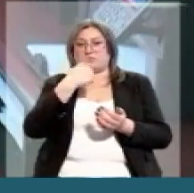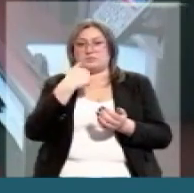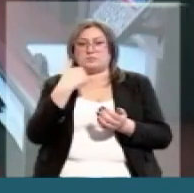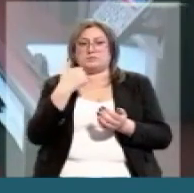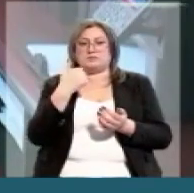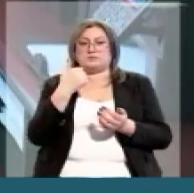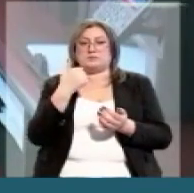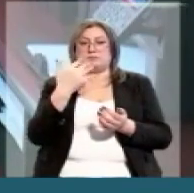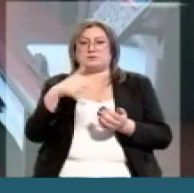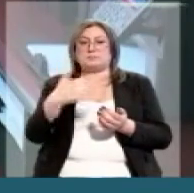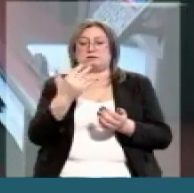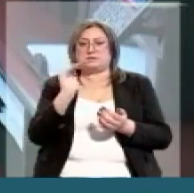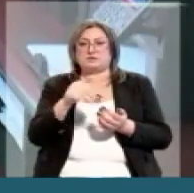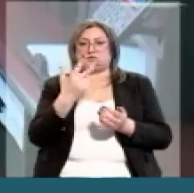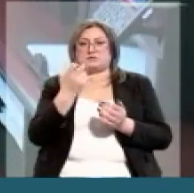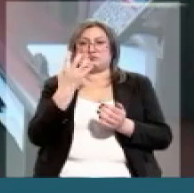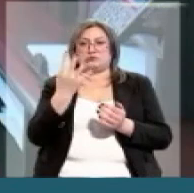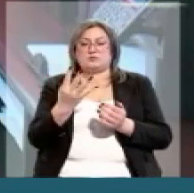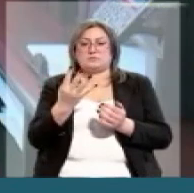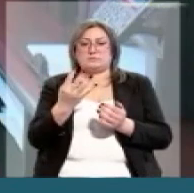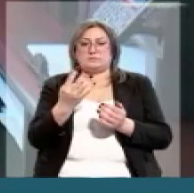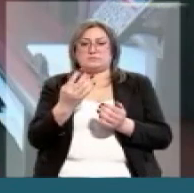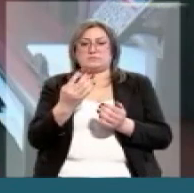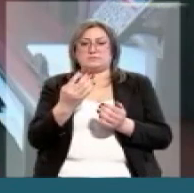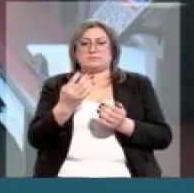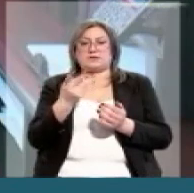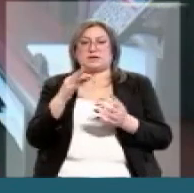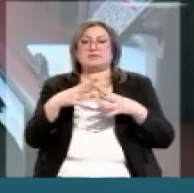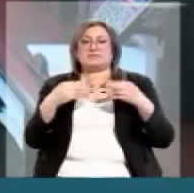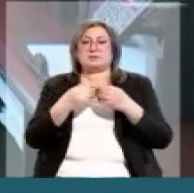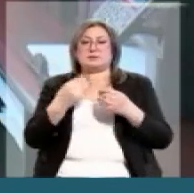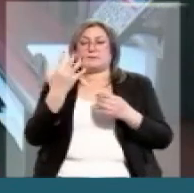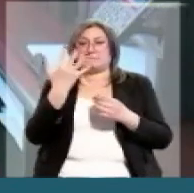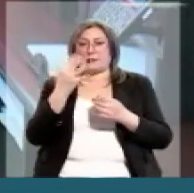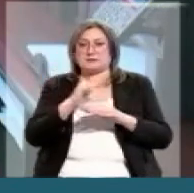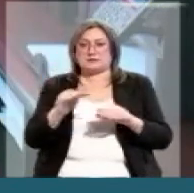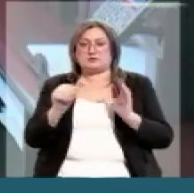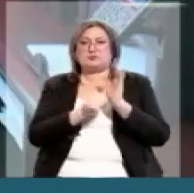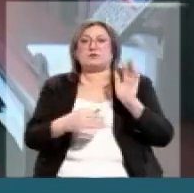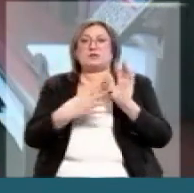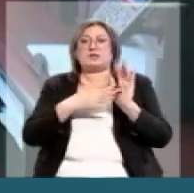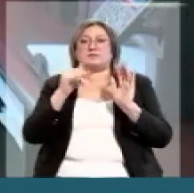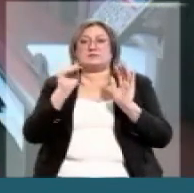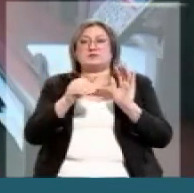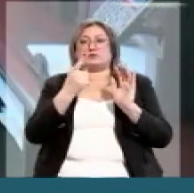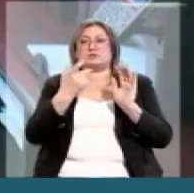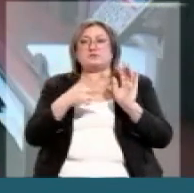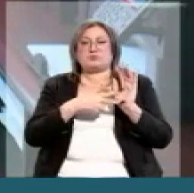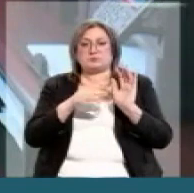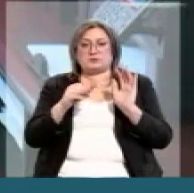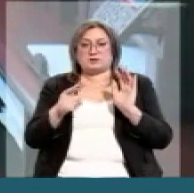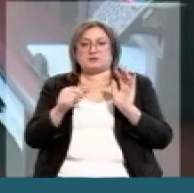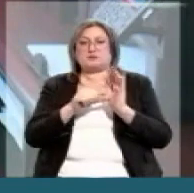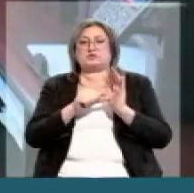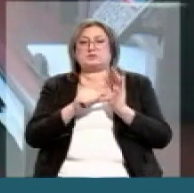года составит 55 404 тенге. А для семьи с 5 детьми 69 138 тенге,